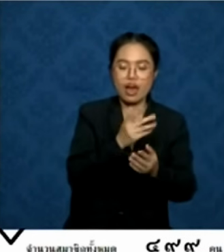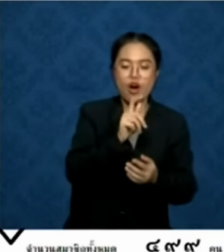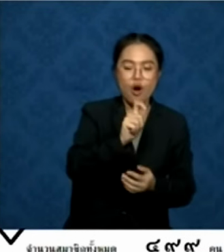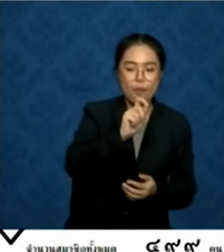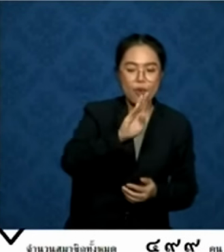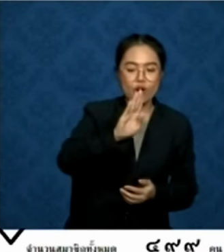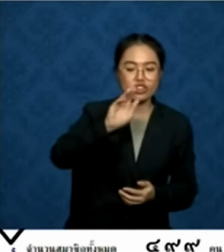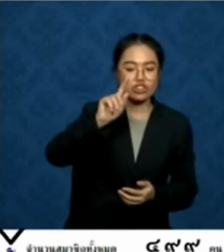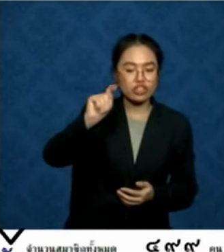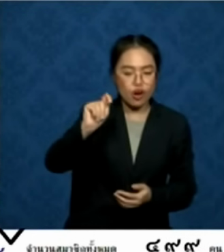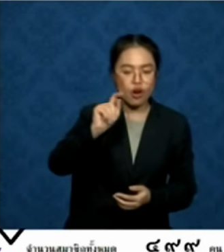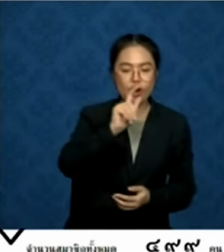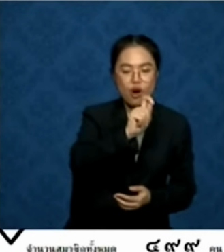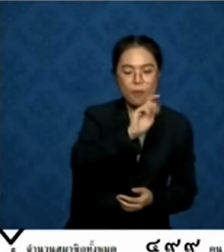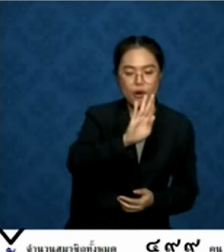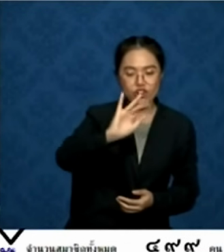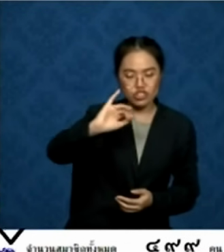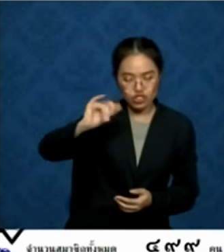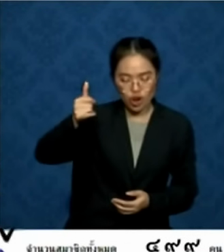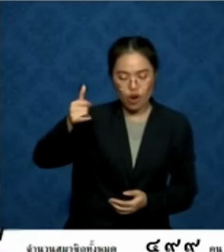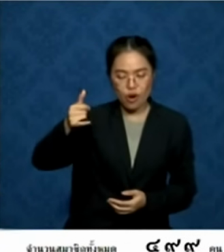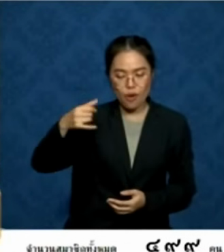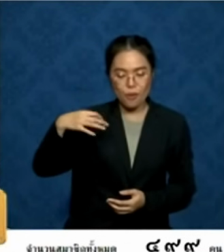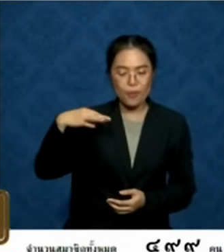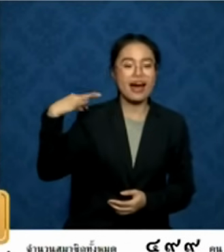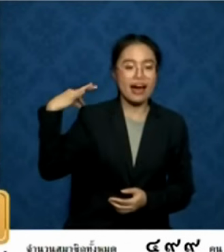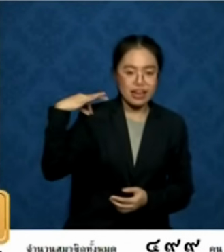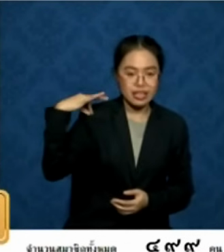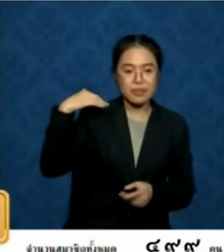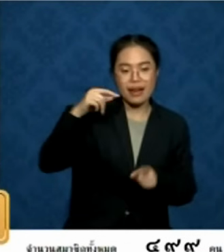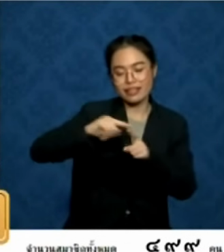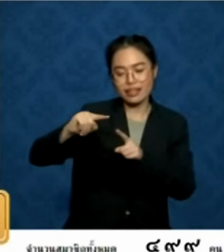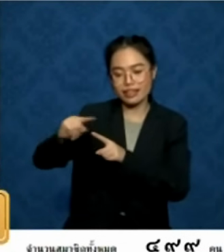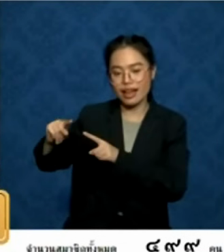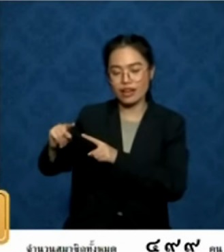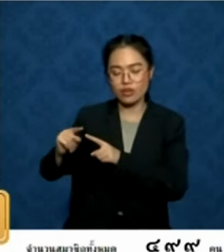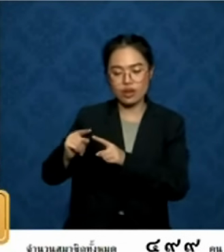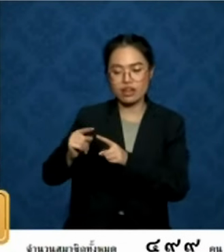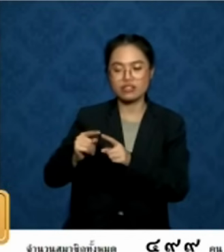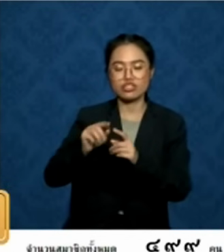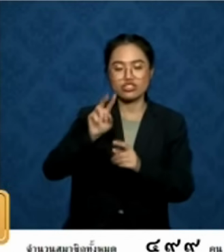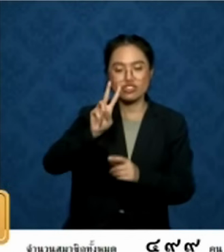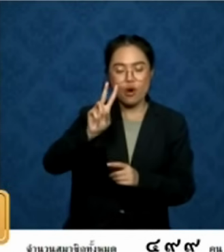สมัครบริบาลท้องถิ่นไม่น้อยกว่า 23,390 คน